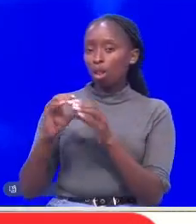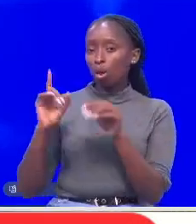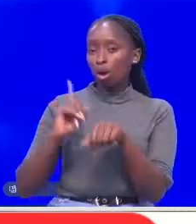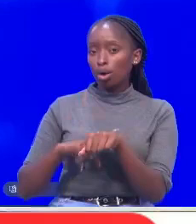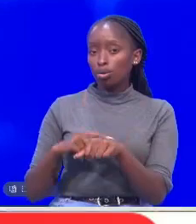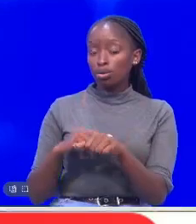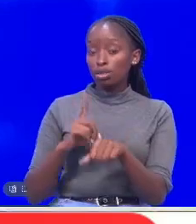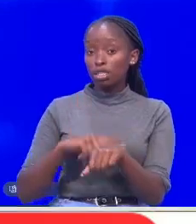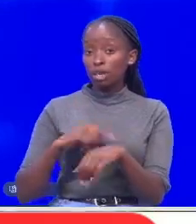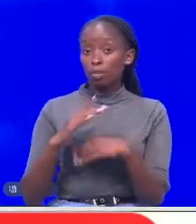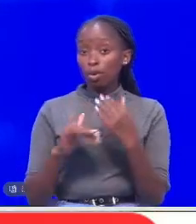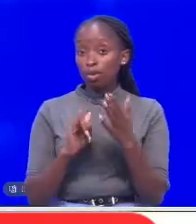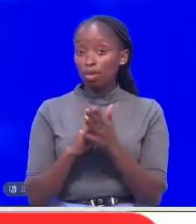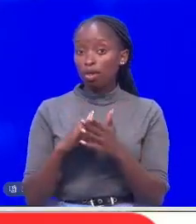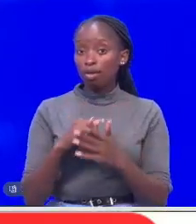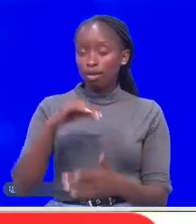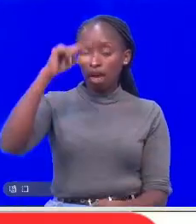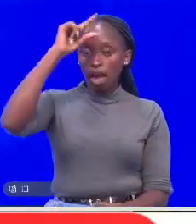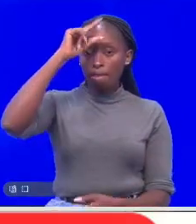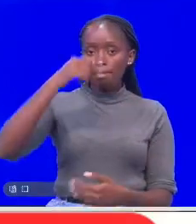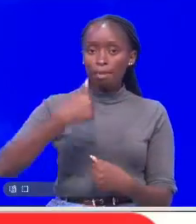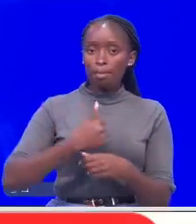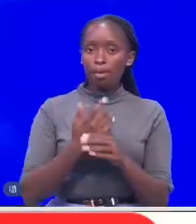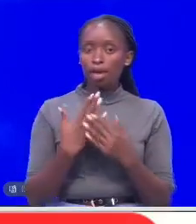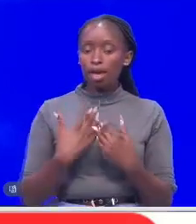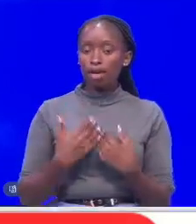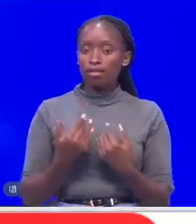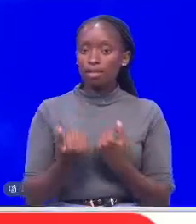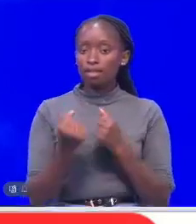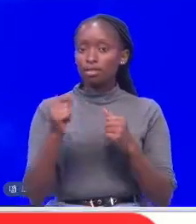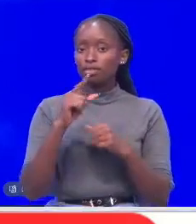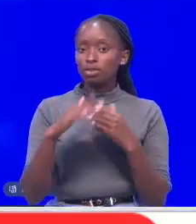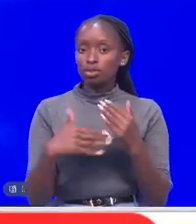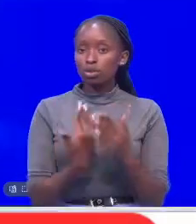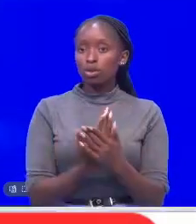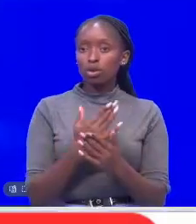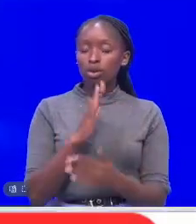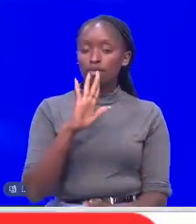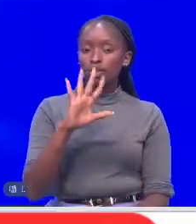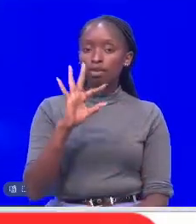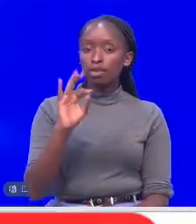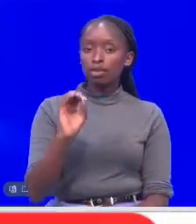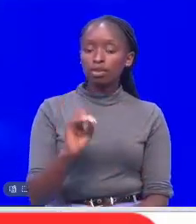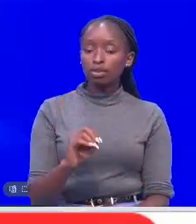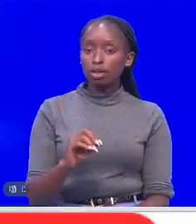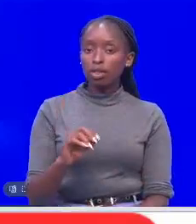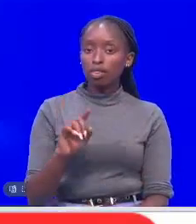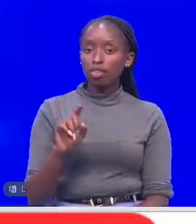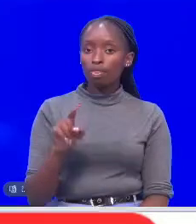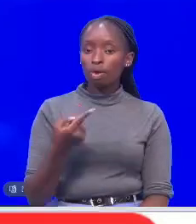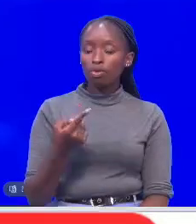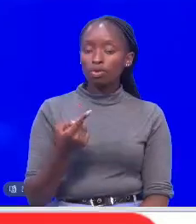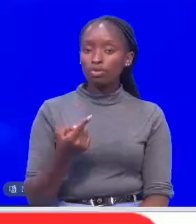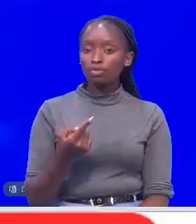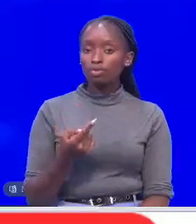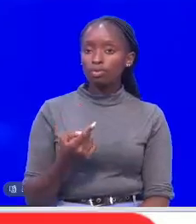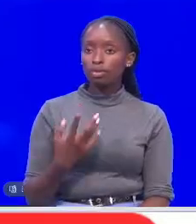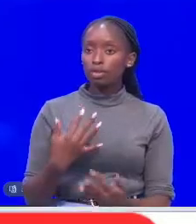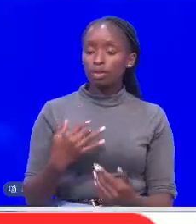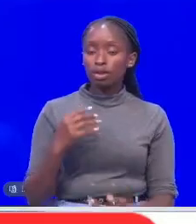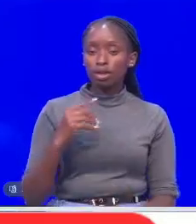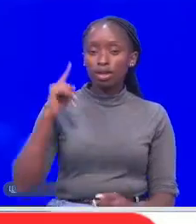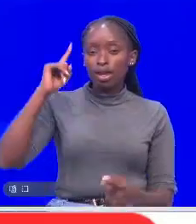chote, serikali imefanikiwa tu kuwanusuru Wakenya 1,350. And our target is to actually have $1 billion,